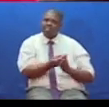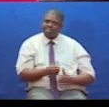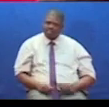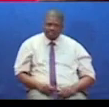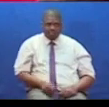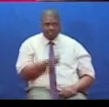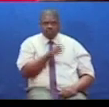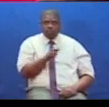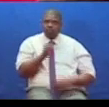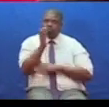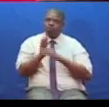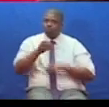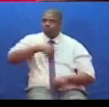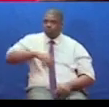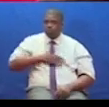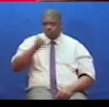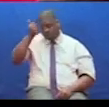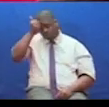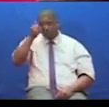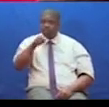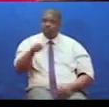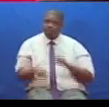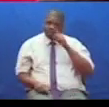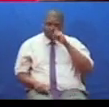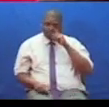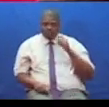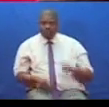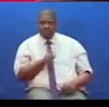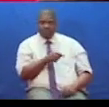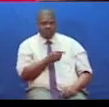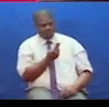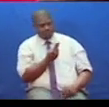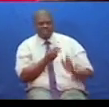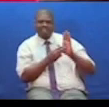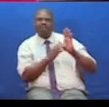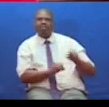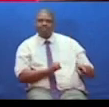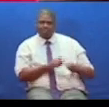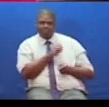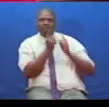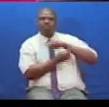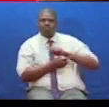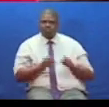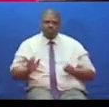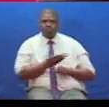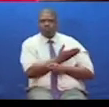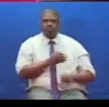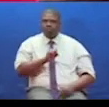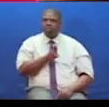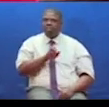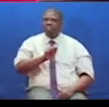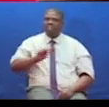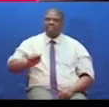Na watu wa umri wangu wanakumbuka hii ya pili ya 80 ndio mapinduzi yaliyomtoa Shah, kwa hiyo